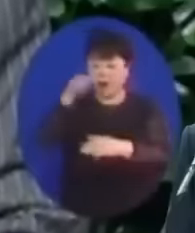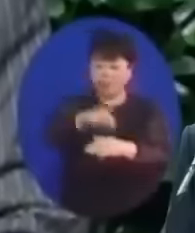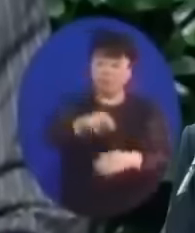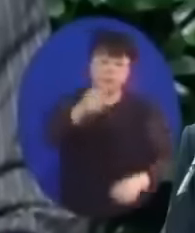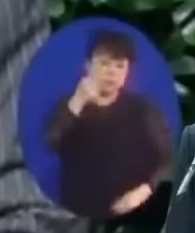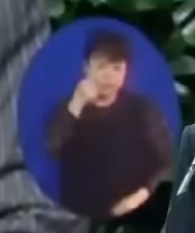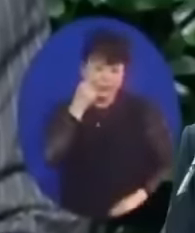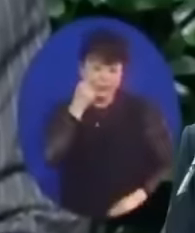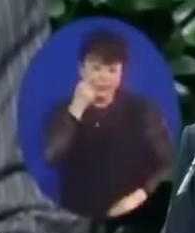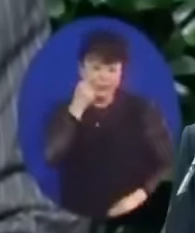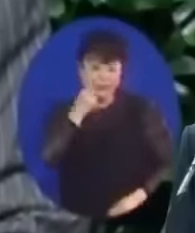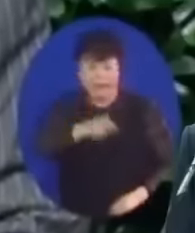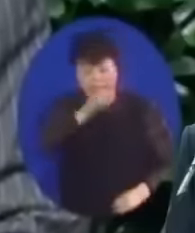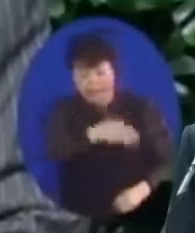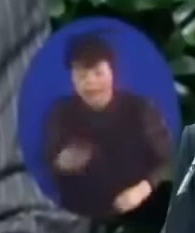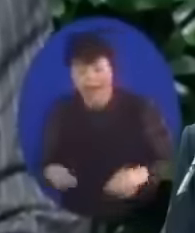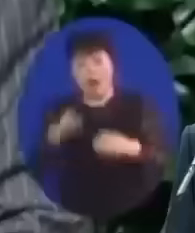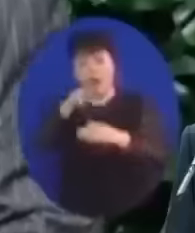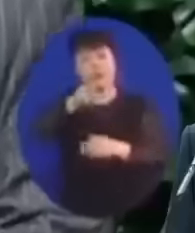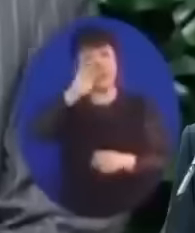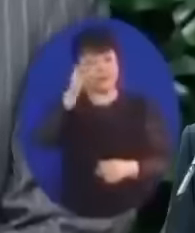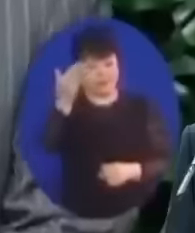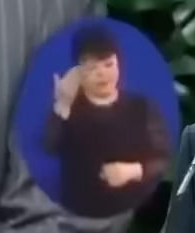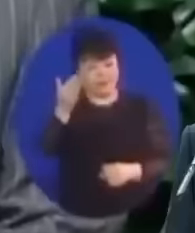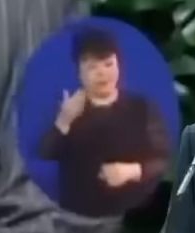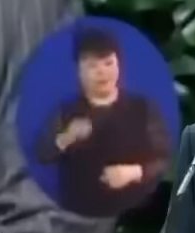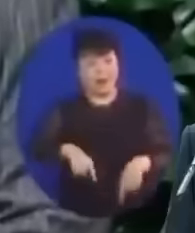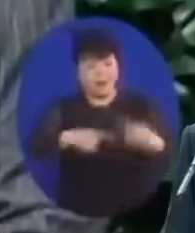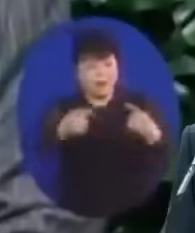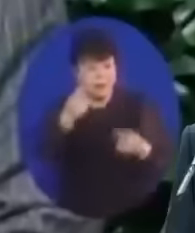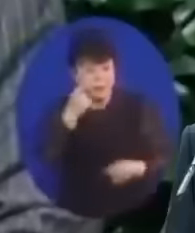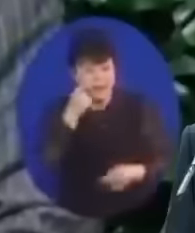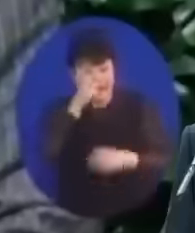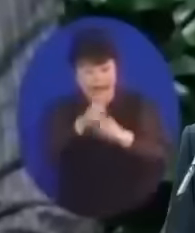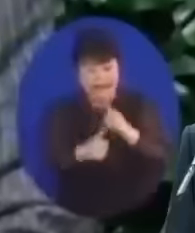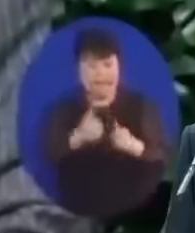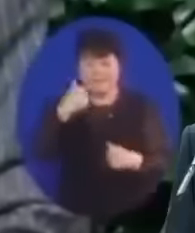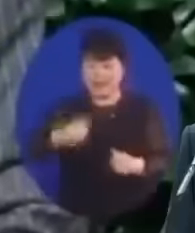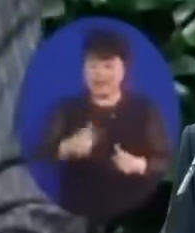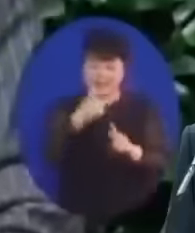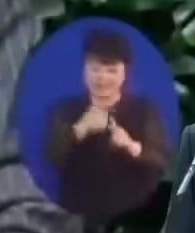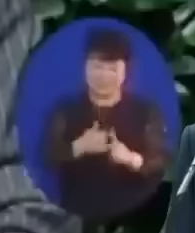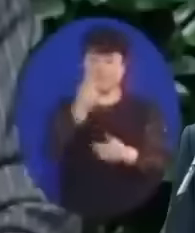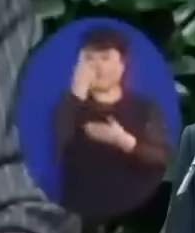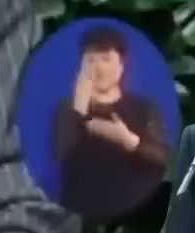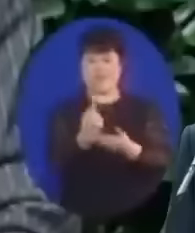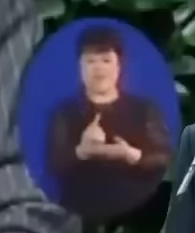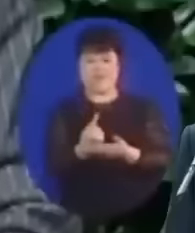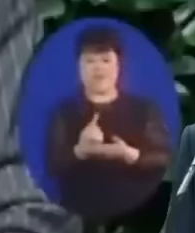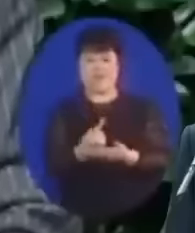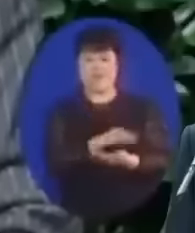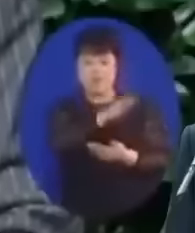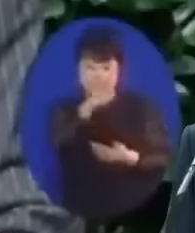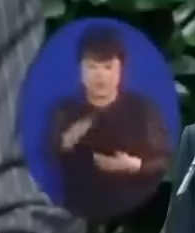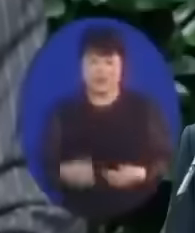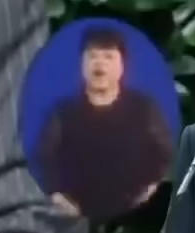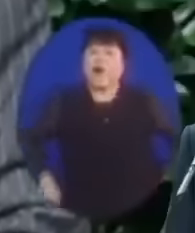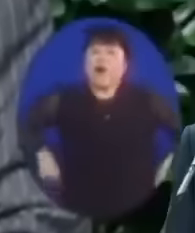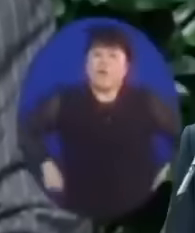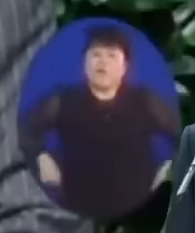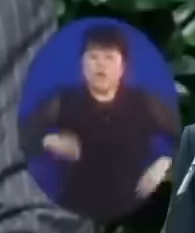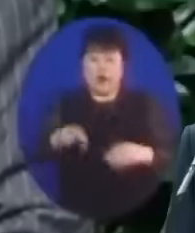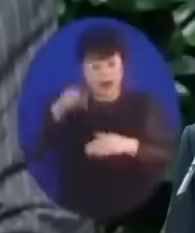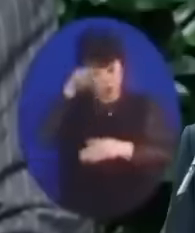없는 강을 건너야 되는 것입니다. 우리가 못 건너니까 하나님의 아들 예수님이 오셔서 우리를 업고 그